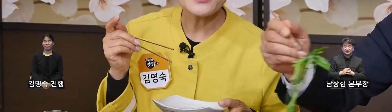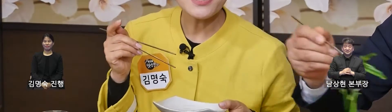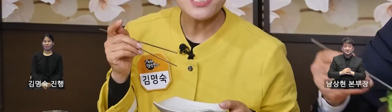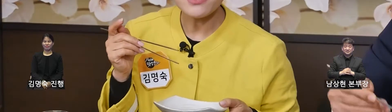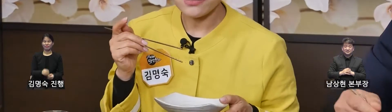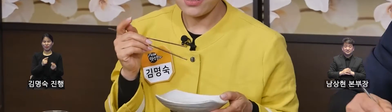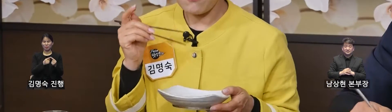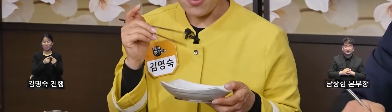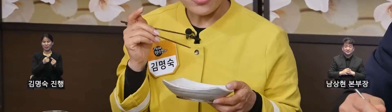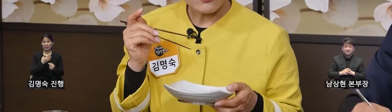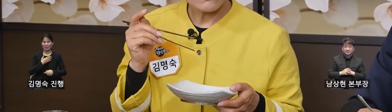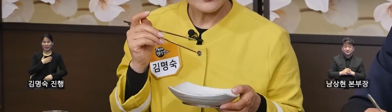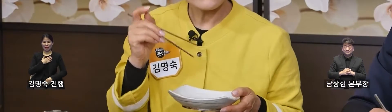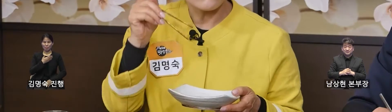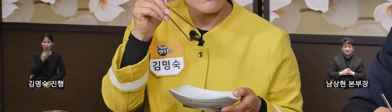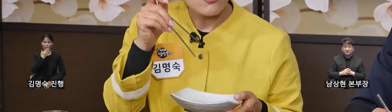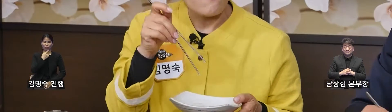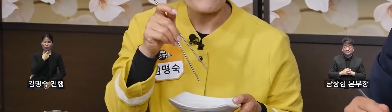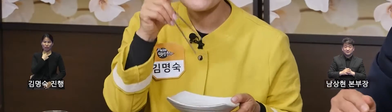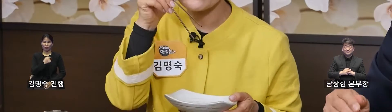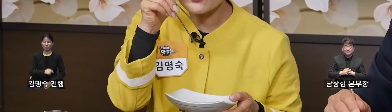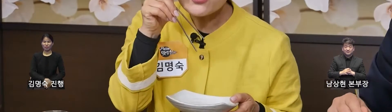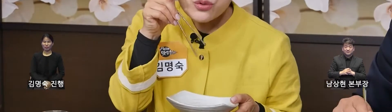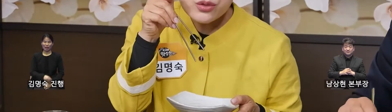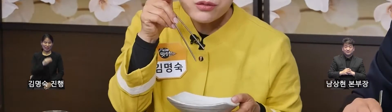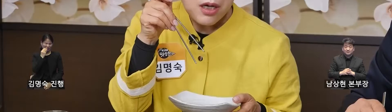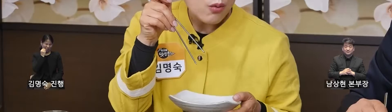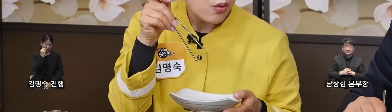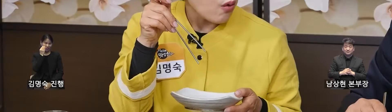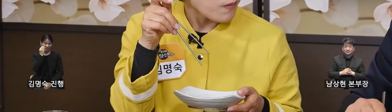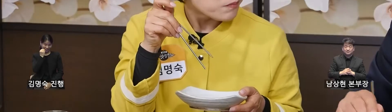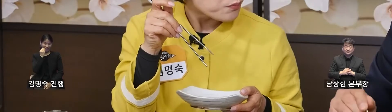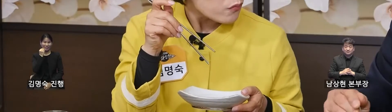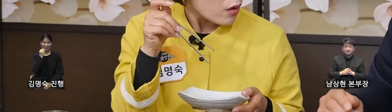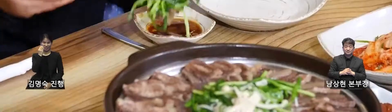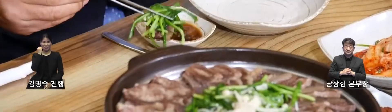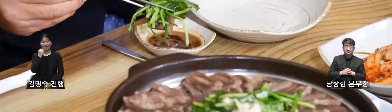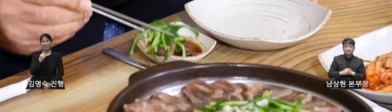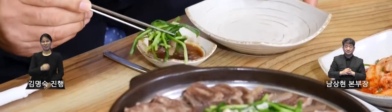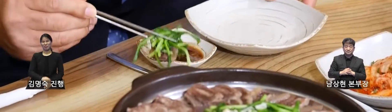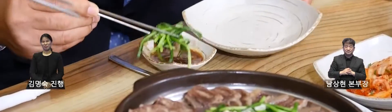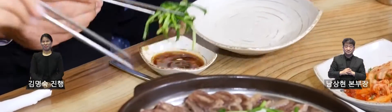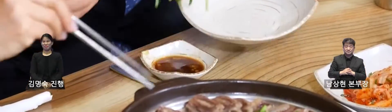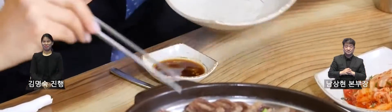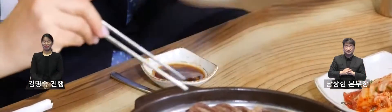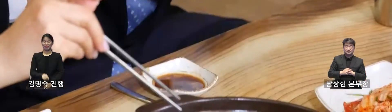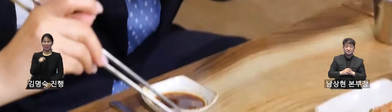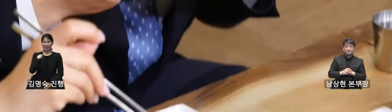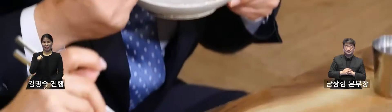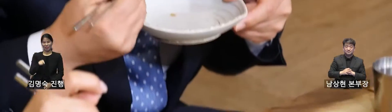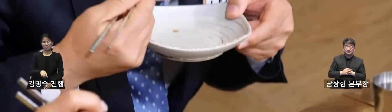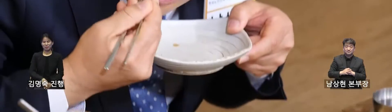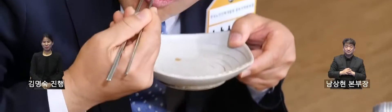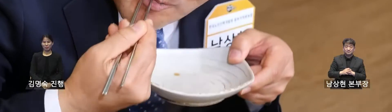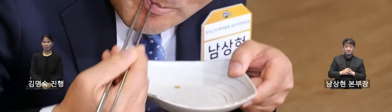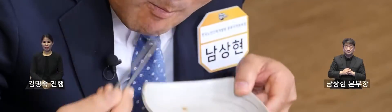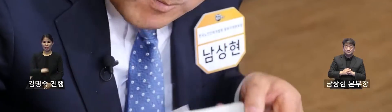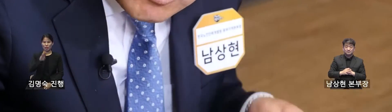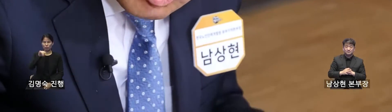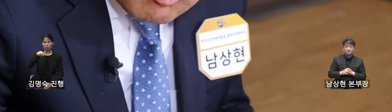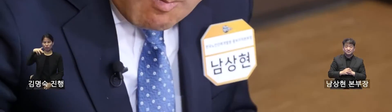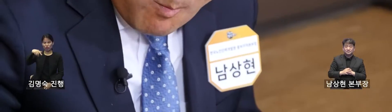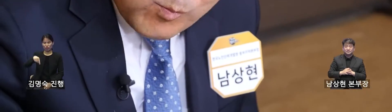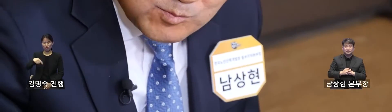첫 번째 제가 먹었던 게 더 쫀득쫀득하고, 이제 네. 이 부추랑